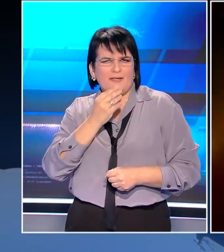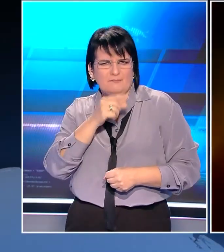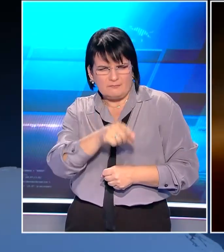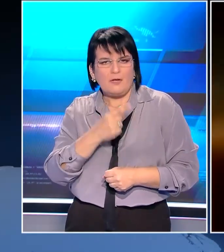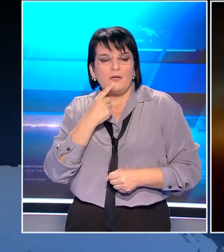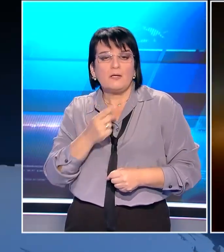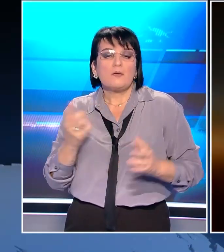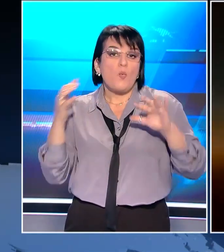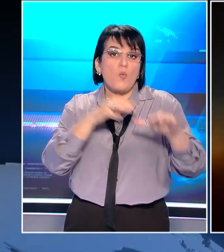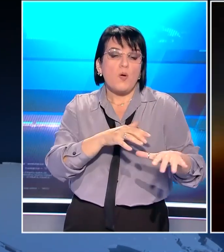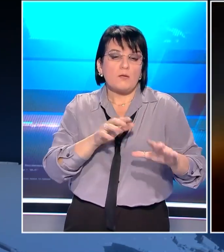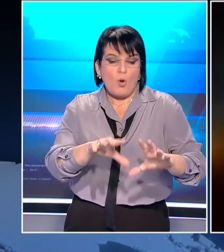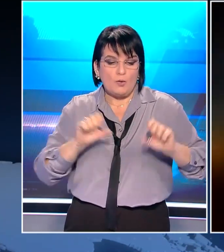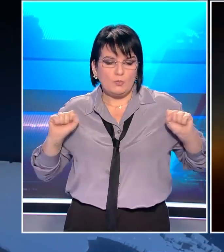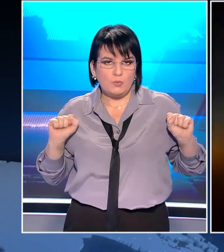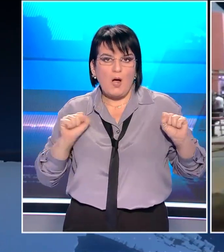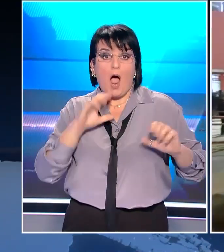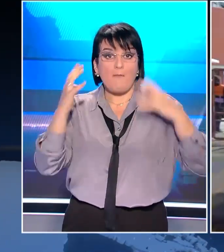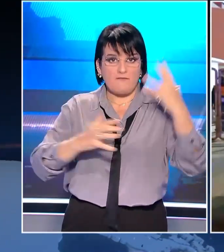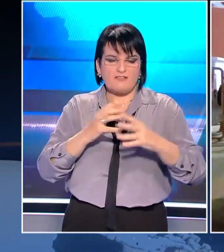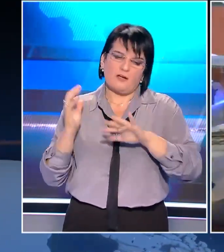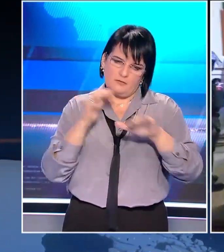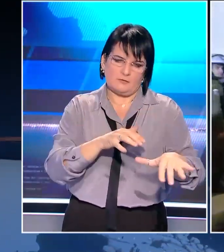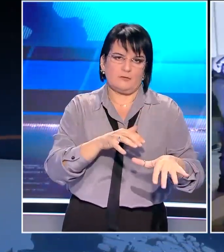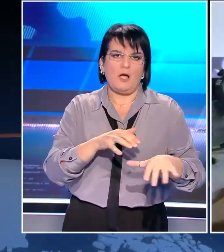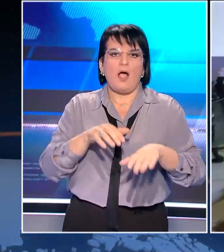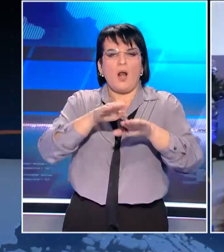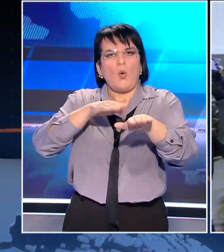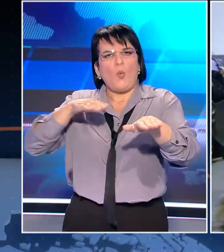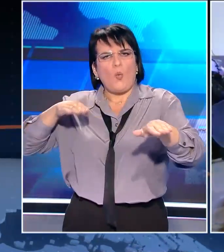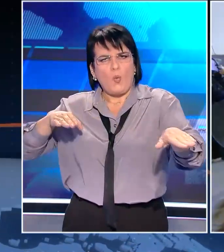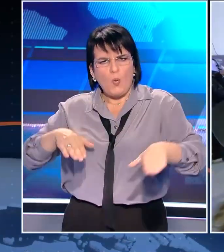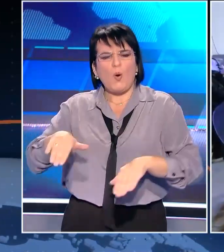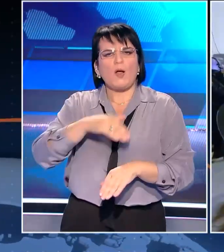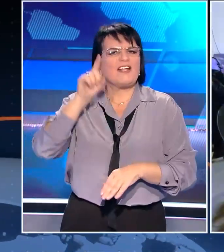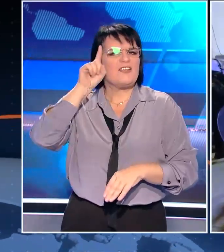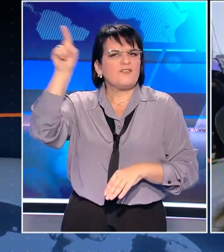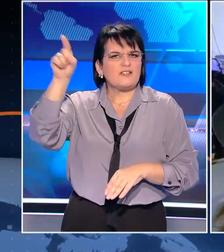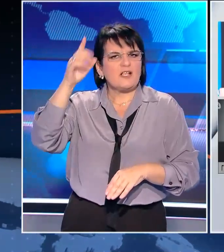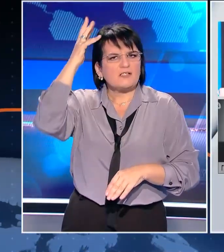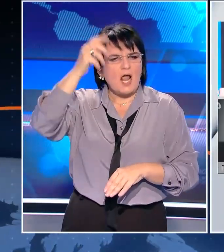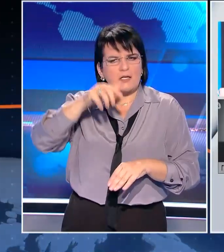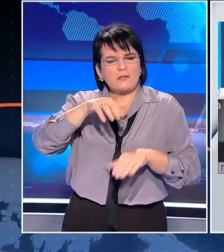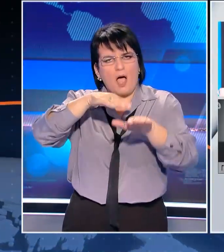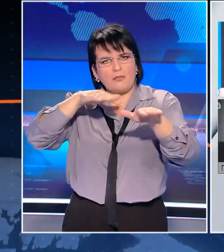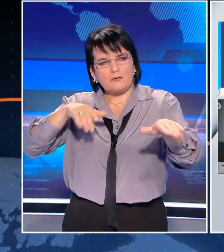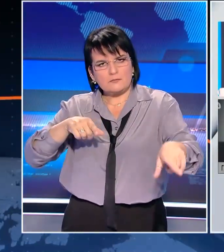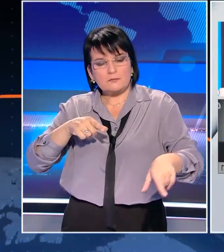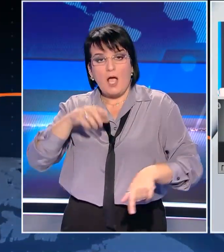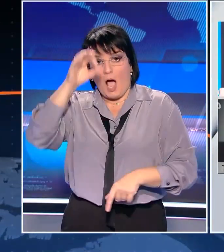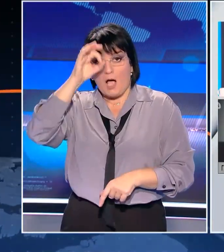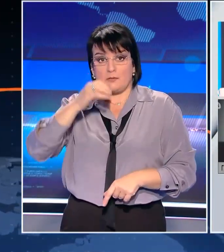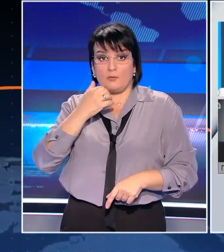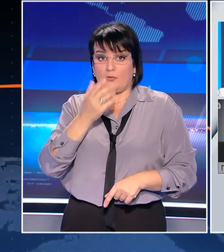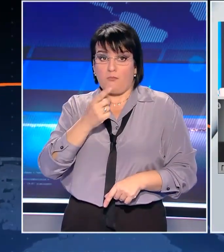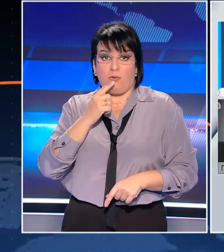πάνε μόνο σε περίπτωση που ξεσπάσουν επεισόδια, παραμένοντας ακινητοποιημένοι για ώρα στη συμβολή της Κηφισίας με την Αλεξάνδρας. Ο αστυνομικός δεν μπορεί σε